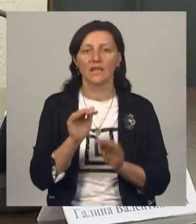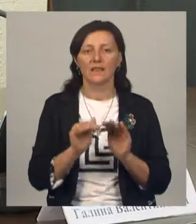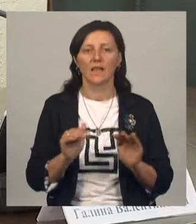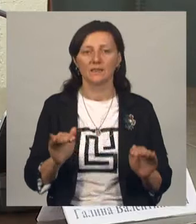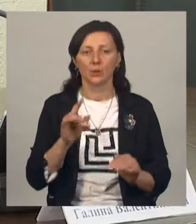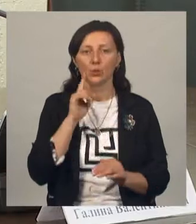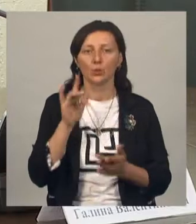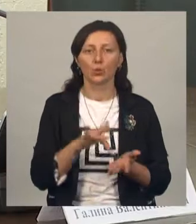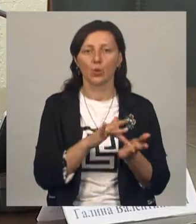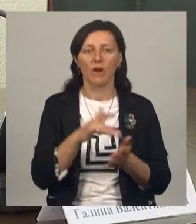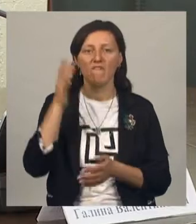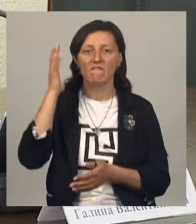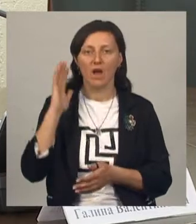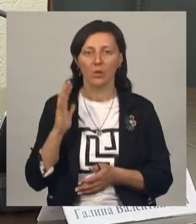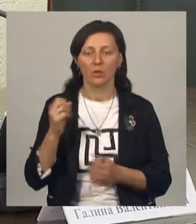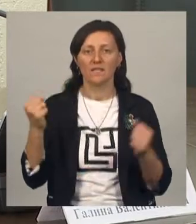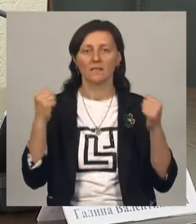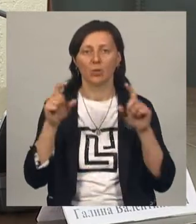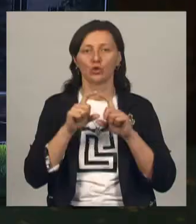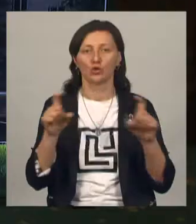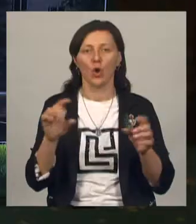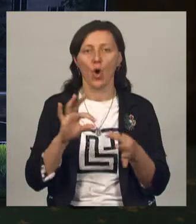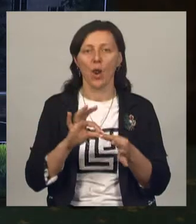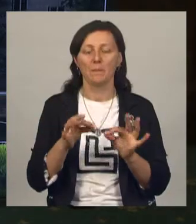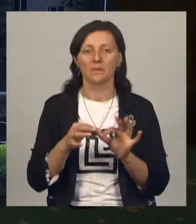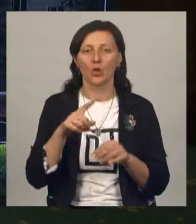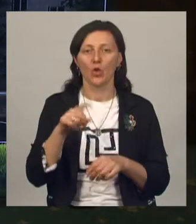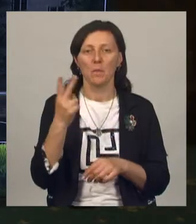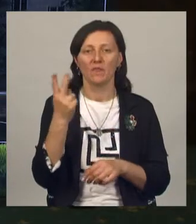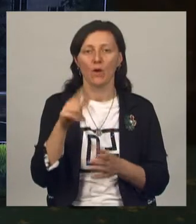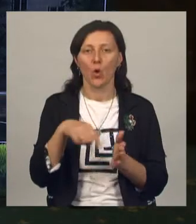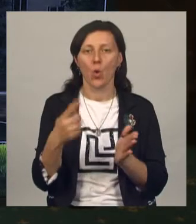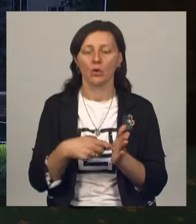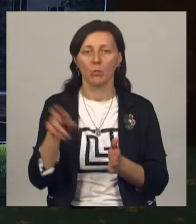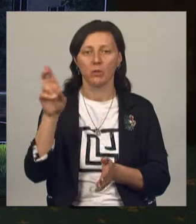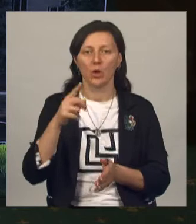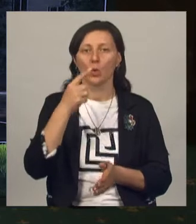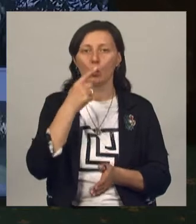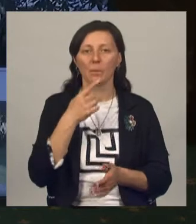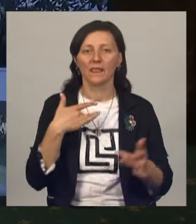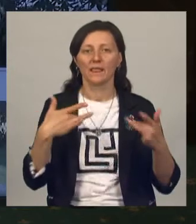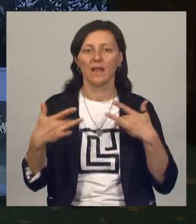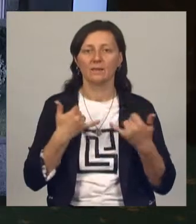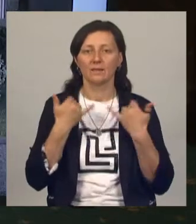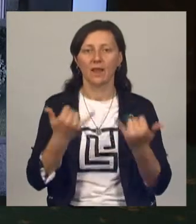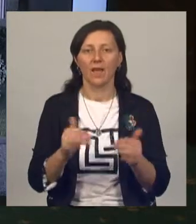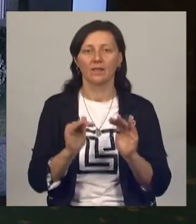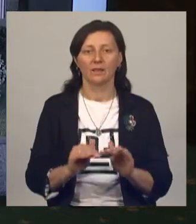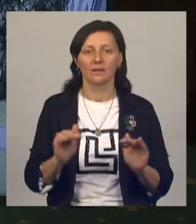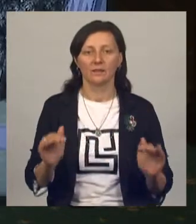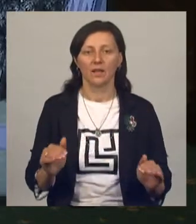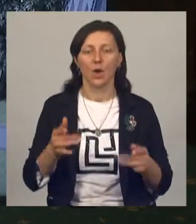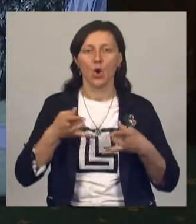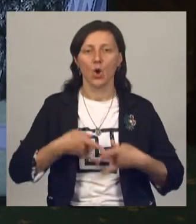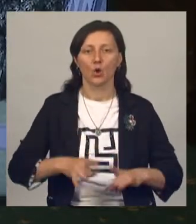туризма в валуйках спортивной школы олимпийского резерва номер два в белгороде губкинского театра для детей и молодежи родильного